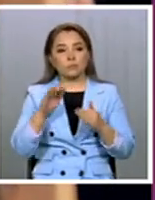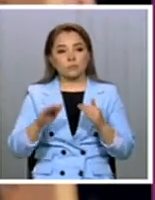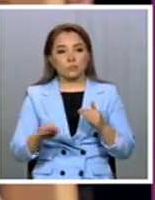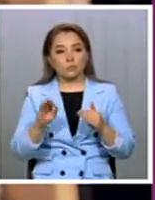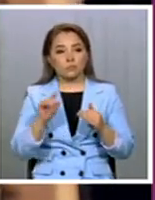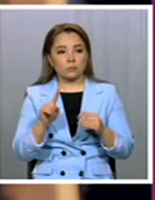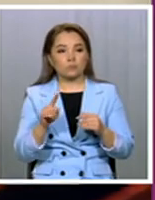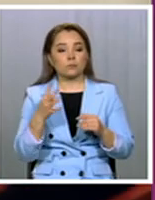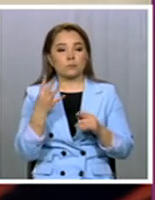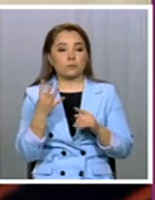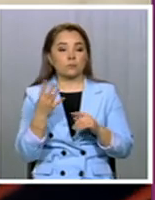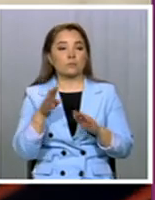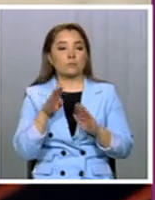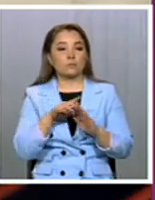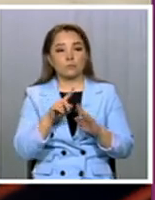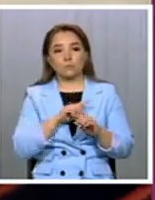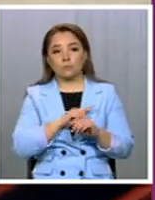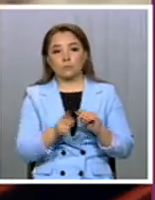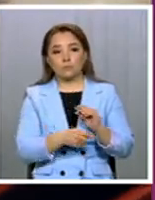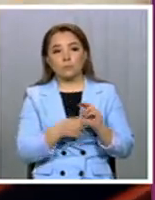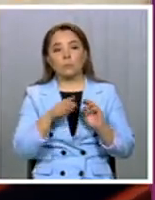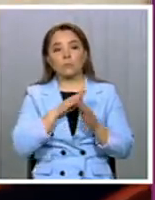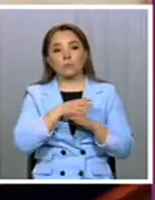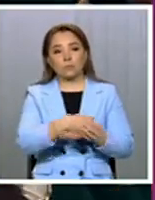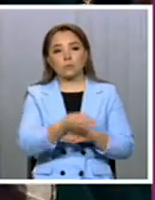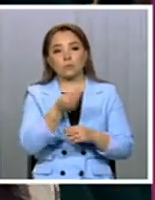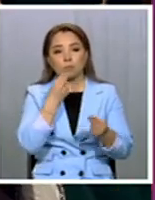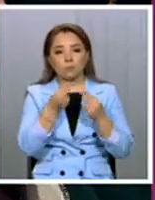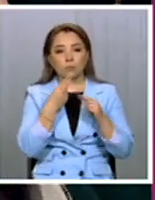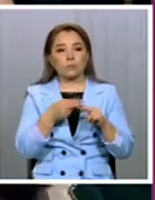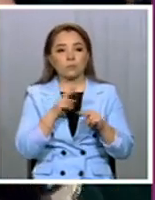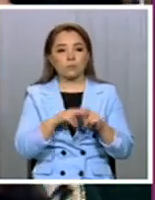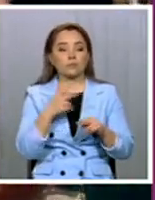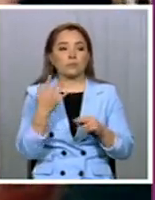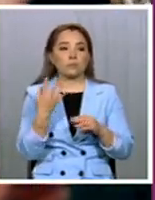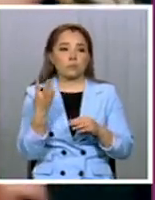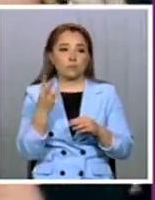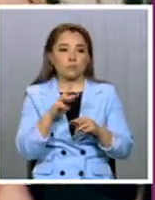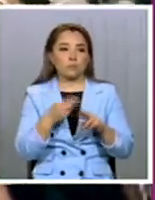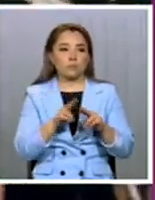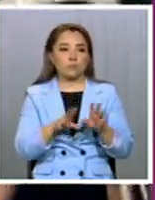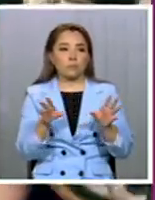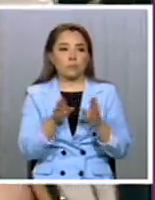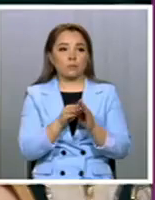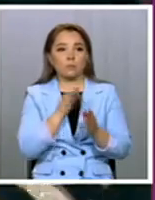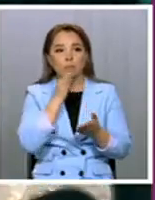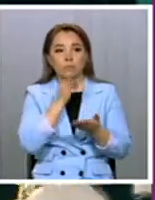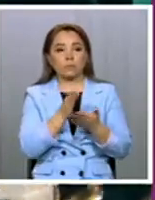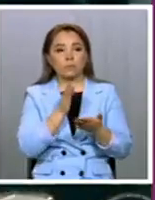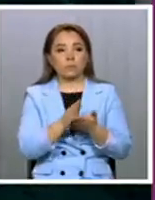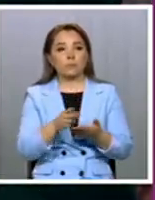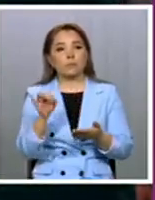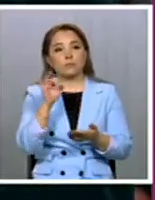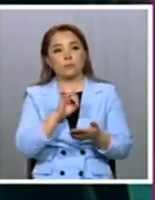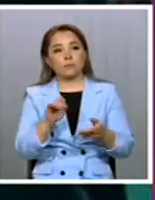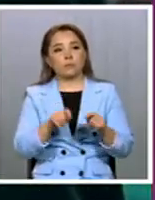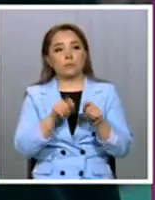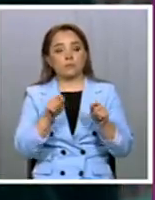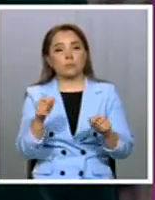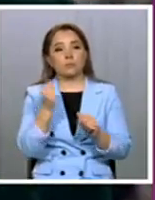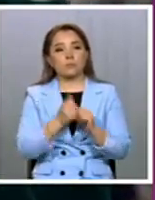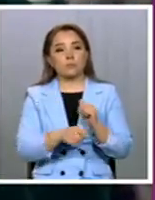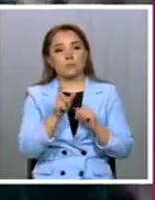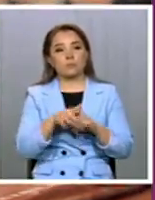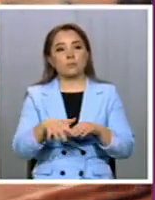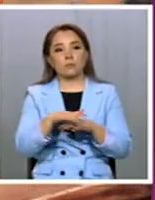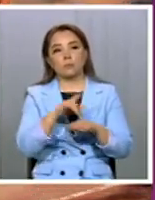қалған төртінші бөлікті қонақ сыбағасы болсын деп, үшеуінің ортақ меншігіне қосыпты. Сондықтан, аңыз бойынша әр жолаушыға қандай